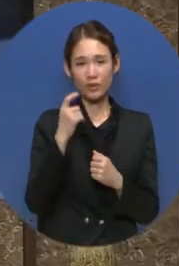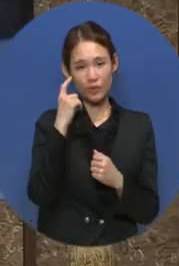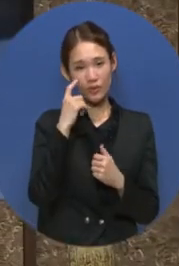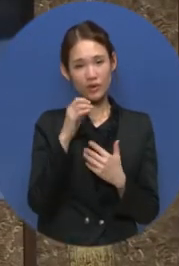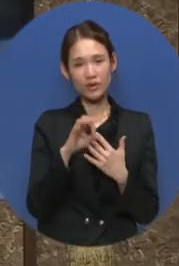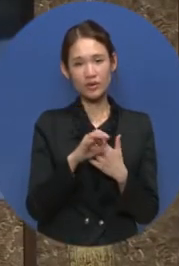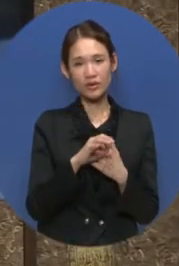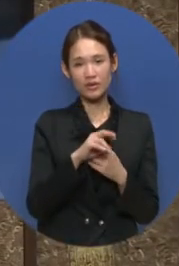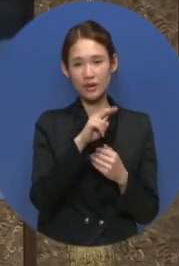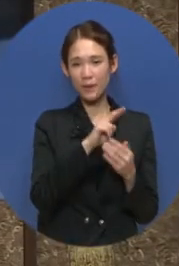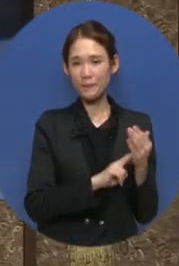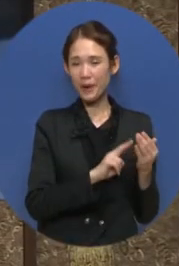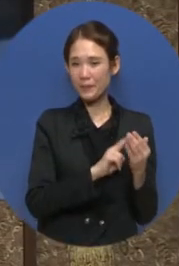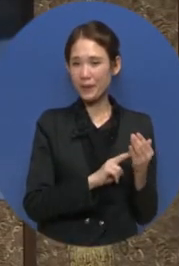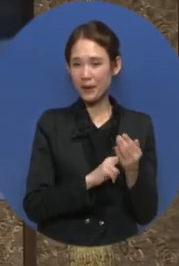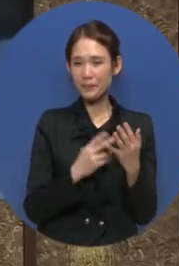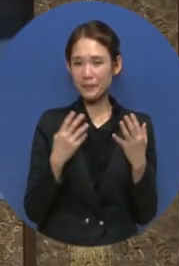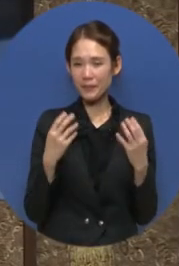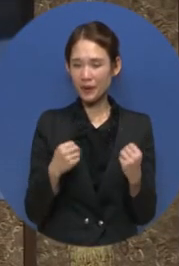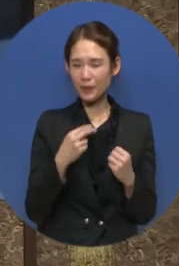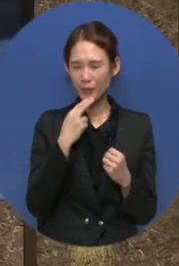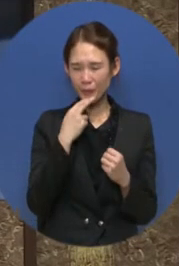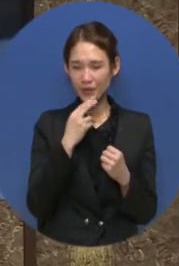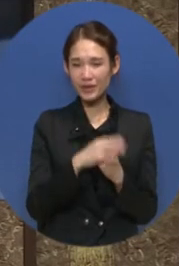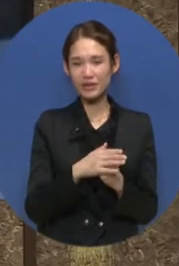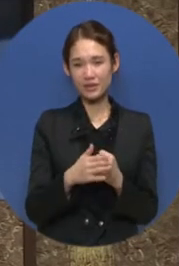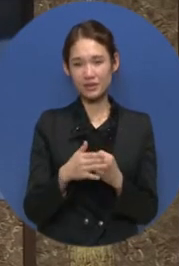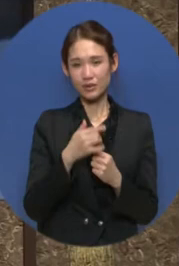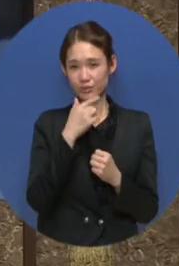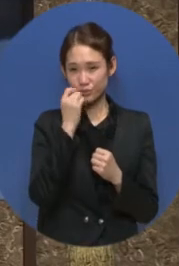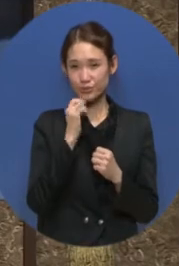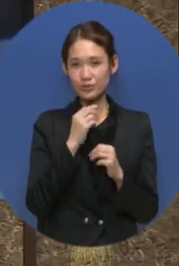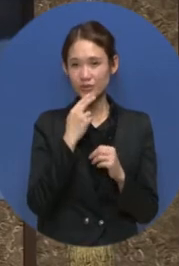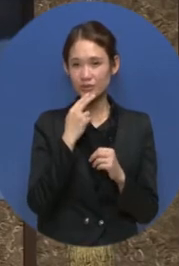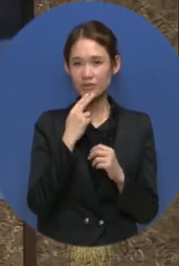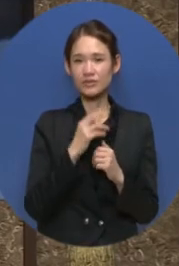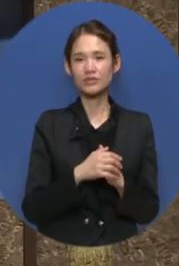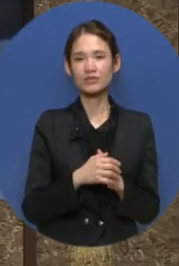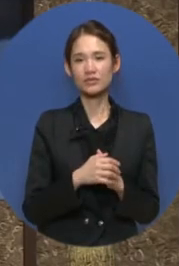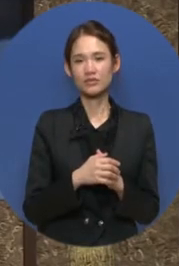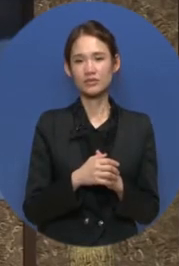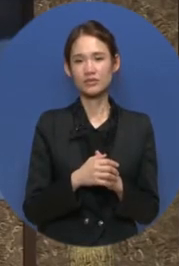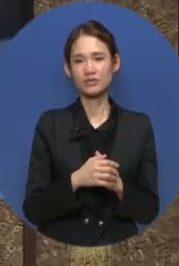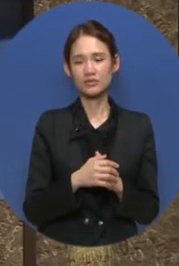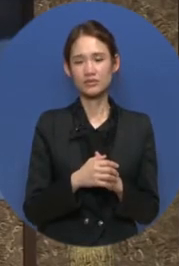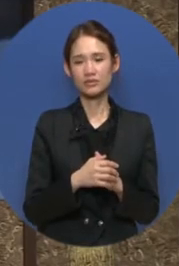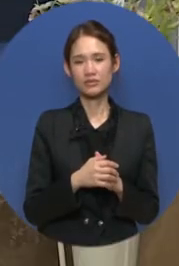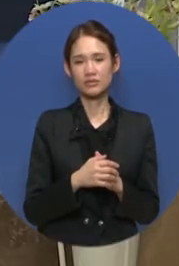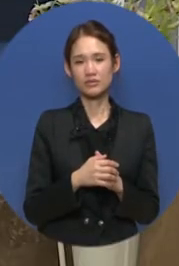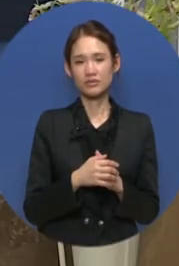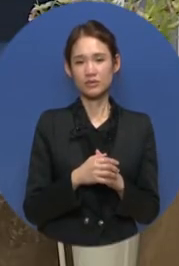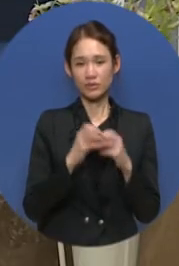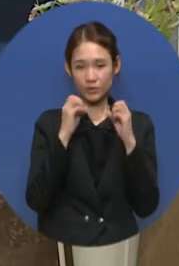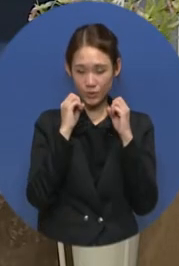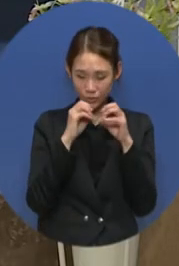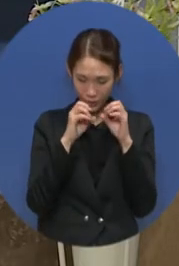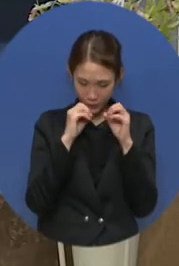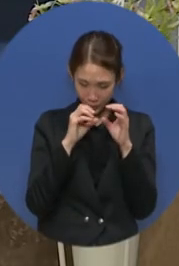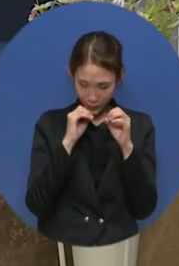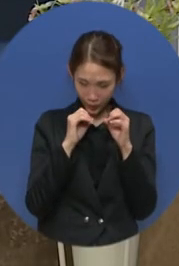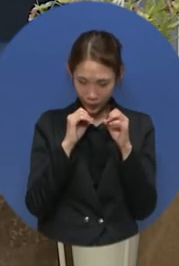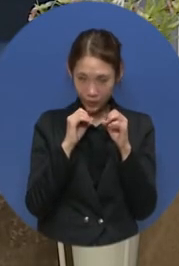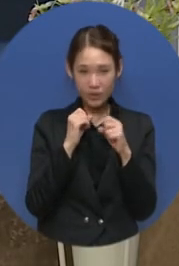네. 판매가 많이 안 되니까 그렇게 이제 부족하지는 않죠. 네. 근데 그러면 홍보라든지 마케팅을